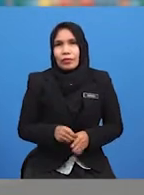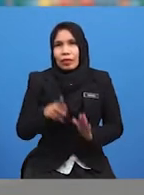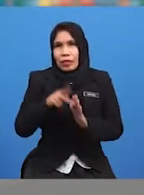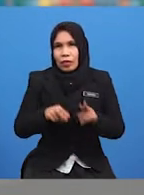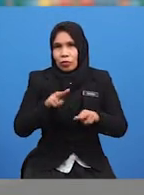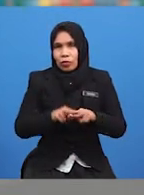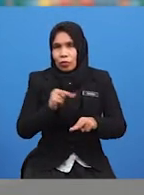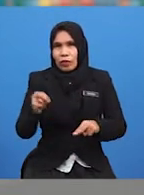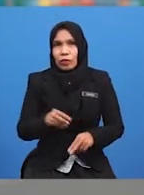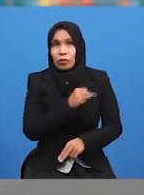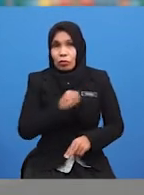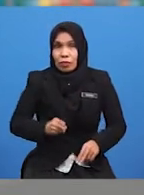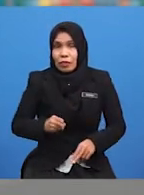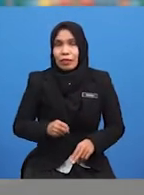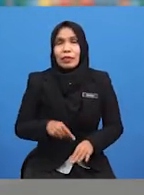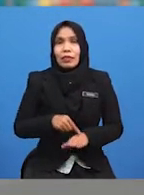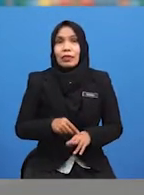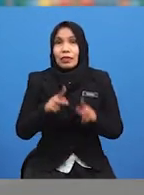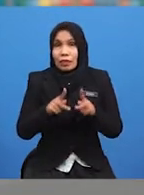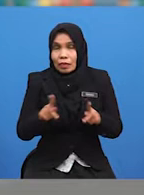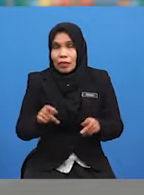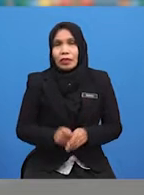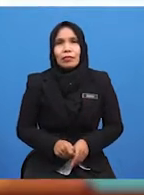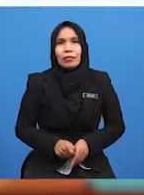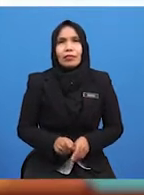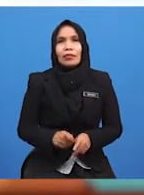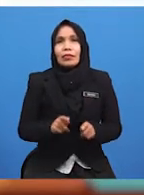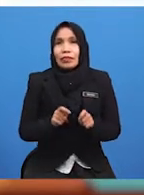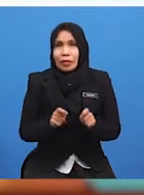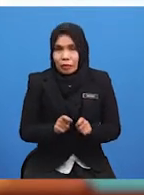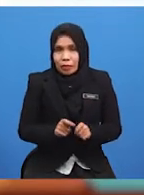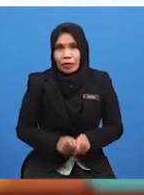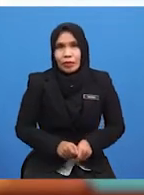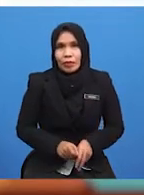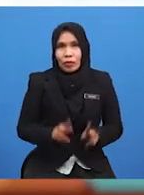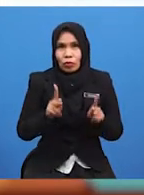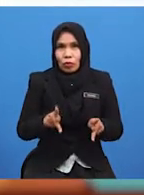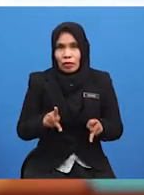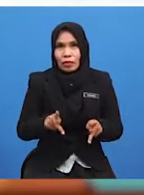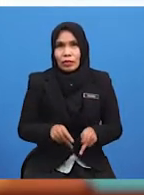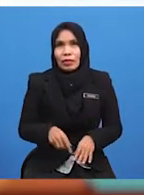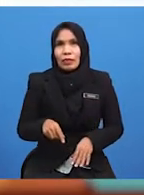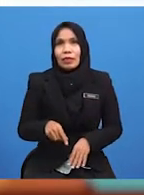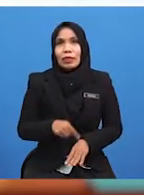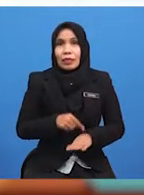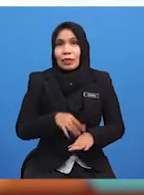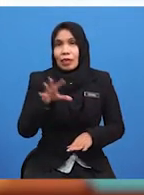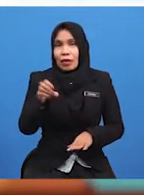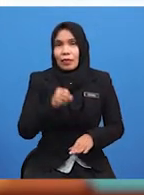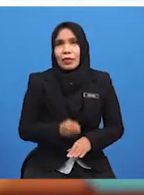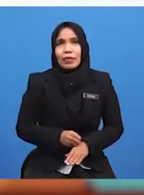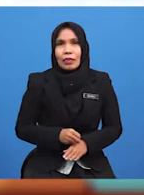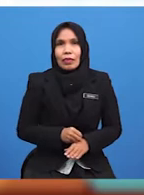tetapi puasa mereka diambil alih oleh British Hai undang-undang barat yang diperkenalkan oleh British telah